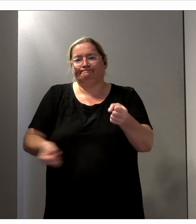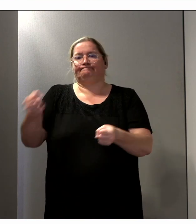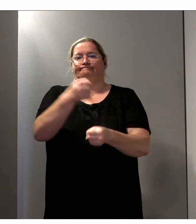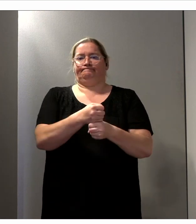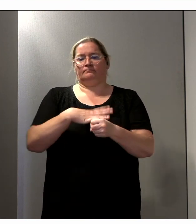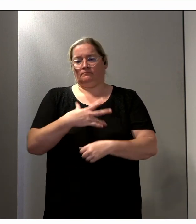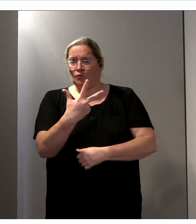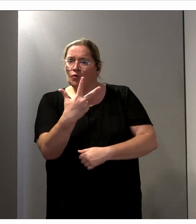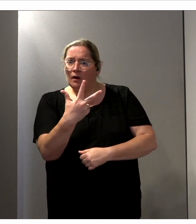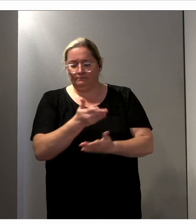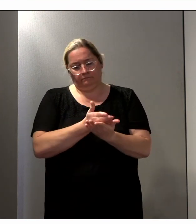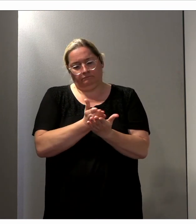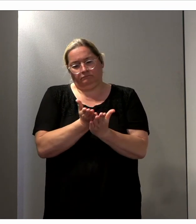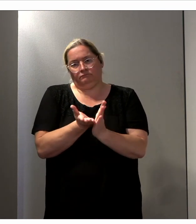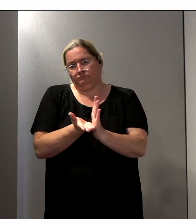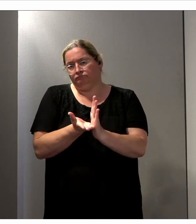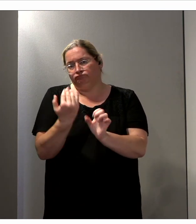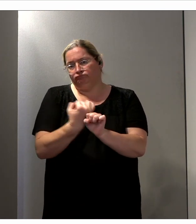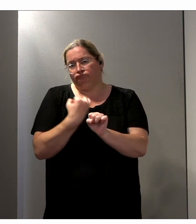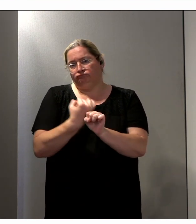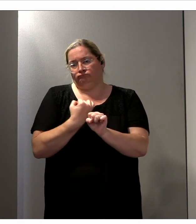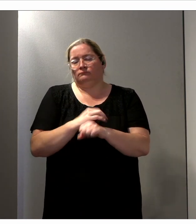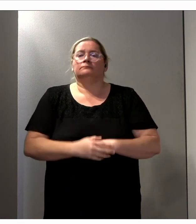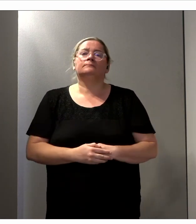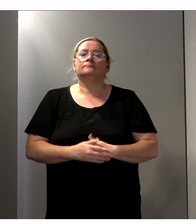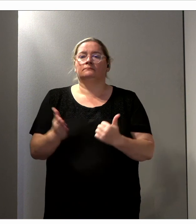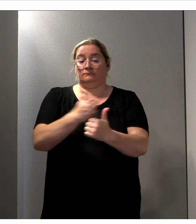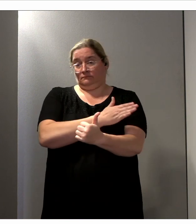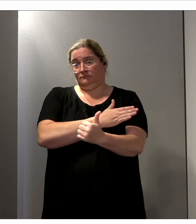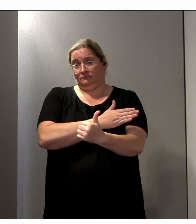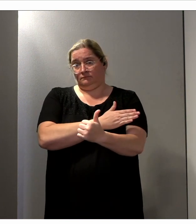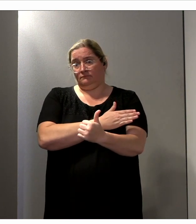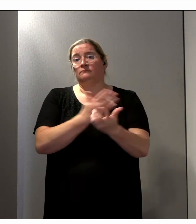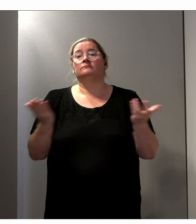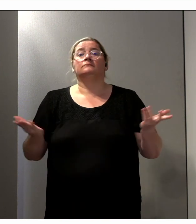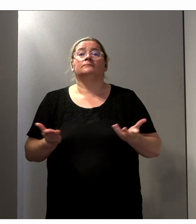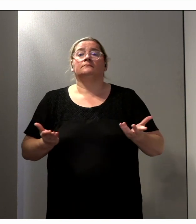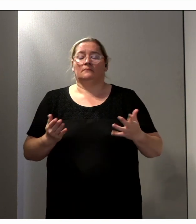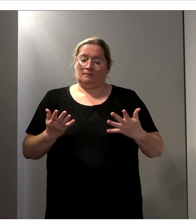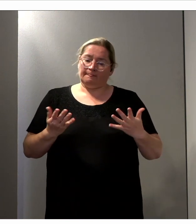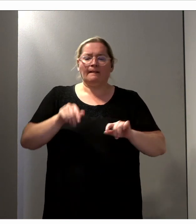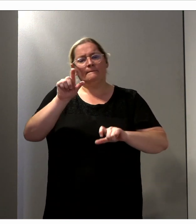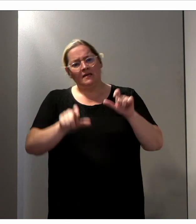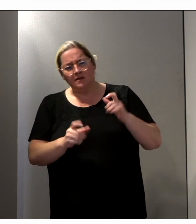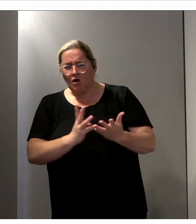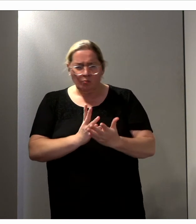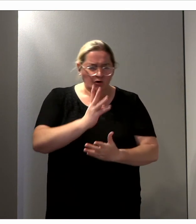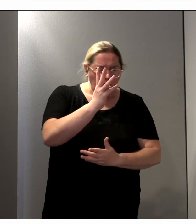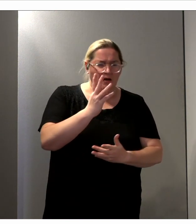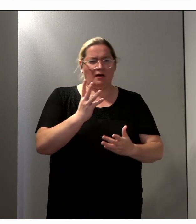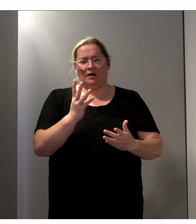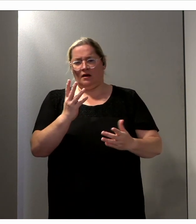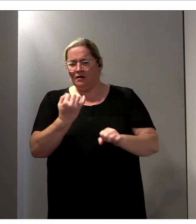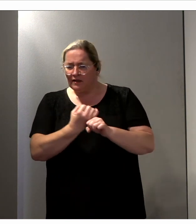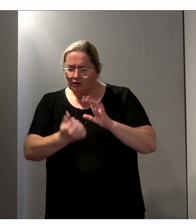3 axes de travail. Un, c'est un mouvement fédérateur des porteurs de projets et des